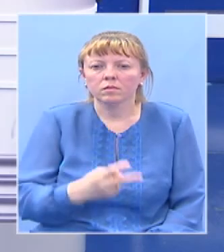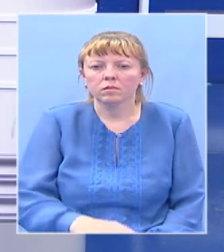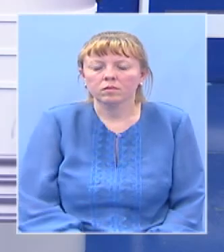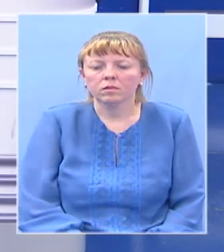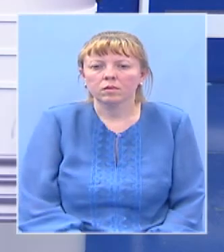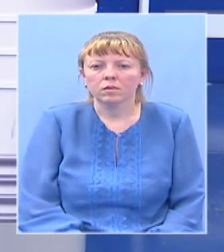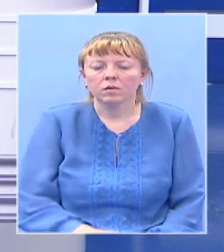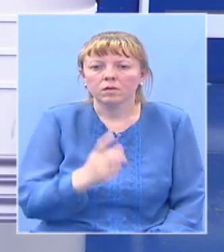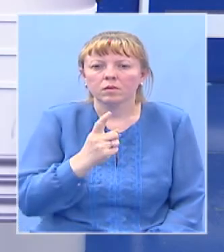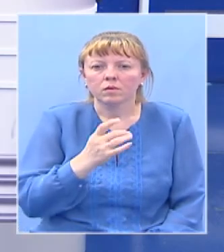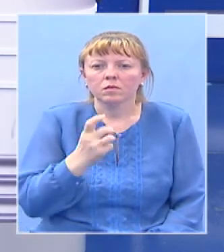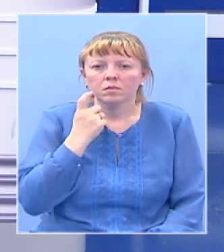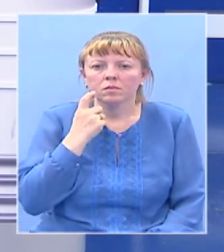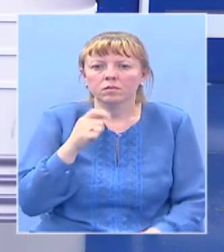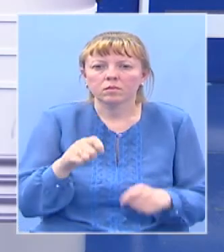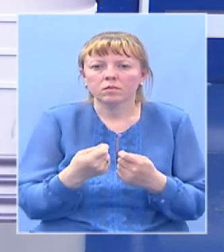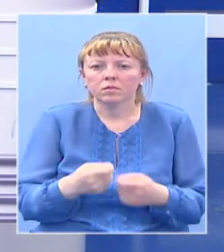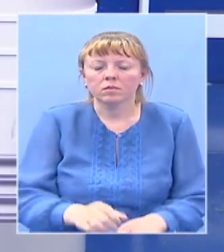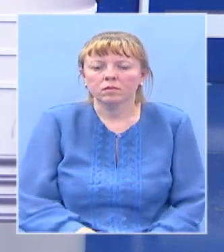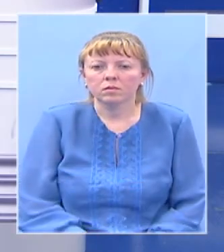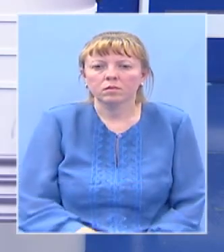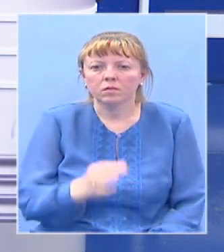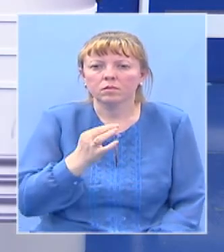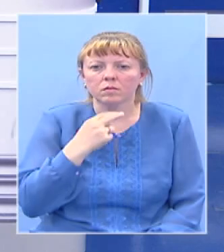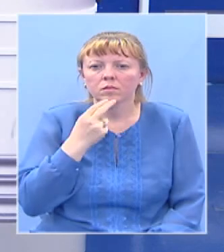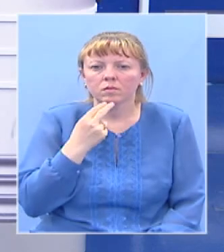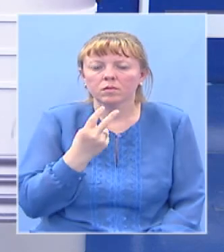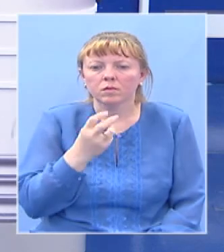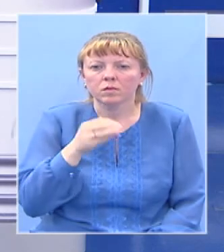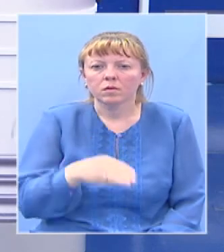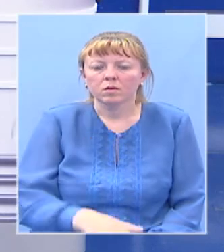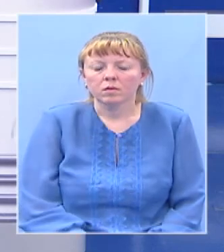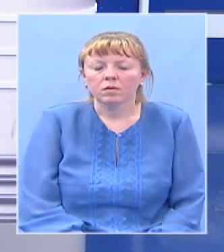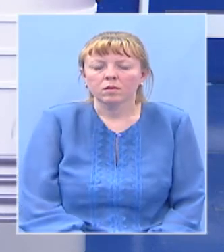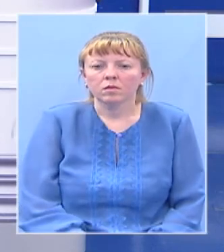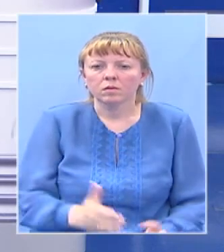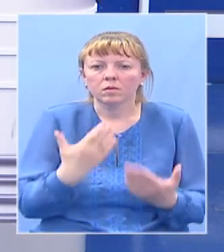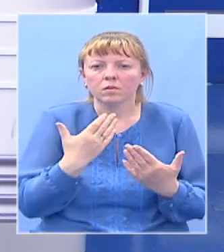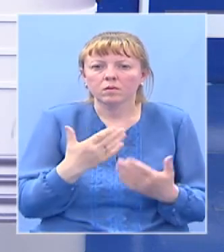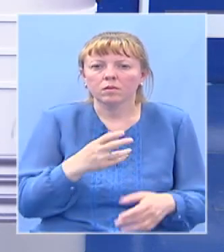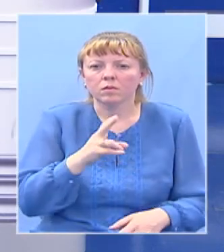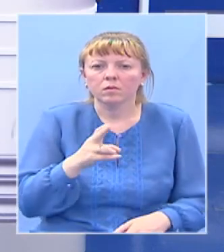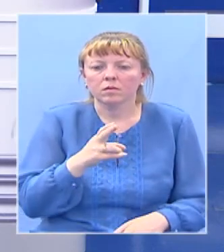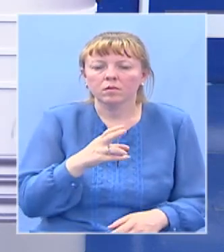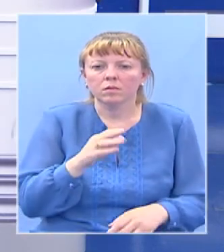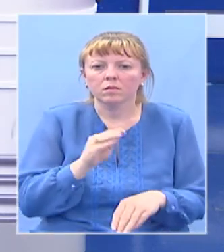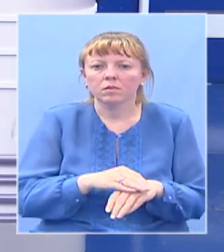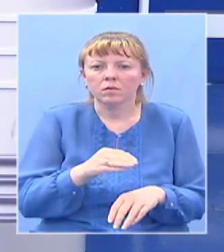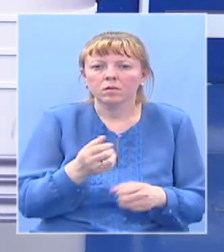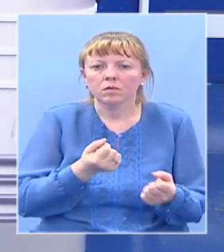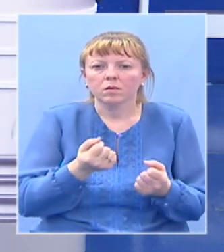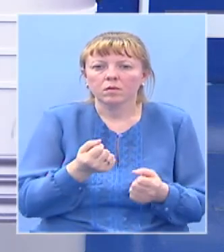как вы сказали одно из частых нарушений это вот несоблюдение режима труда и отдыха как такие нарушения фиксируются